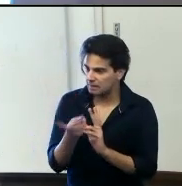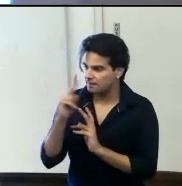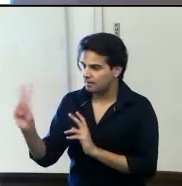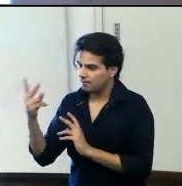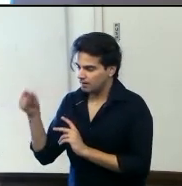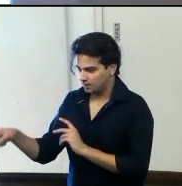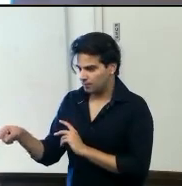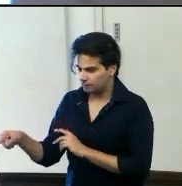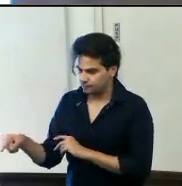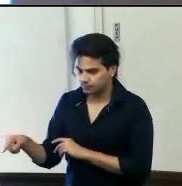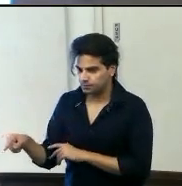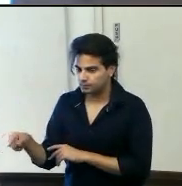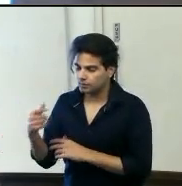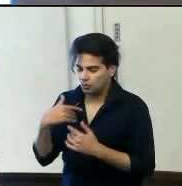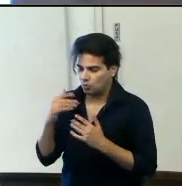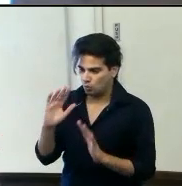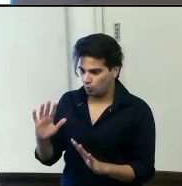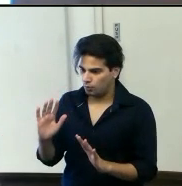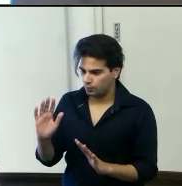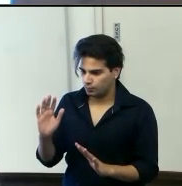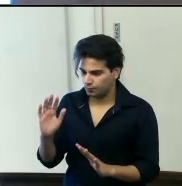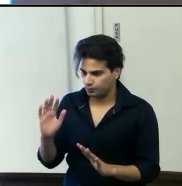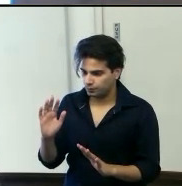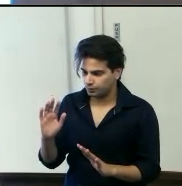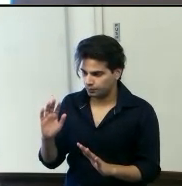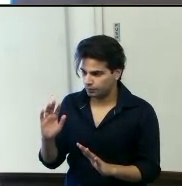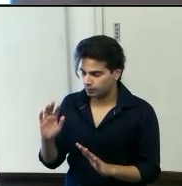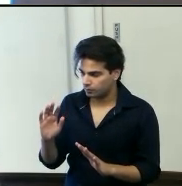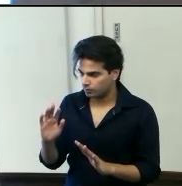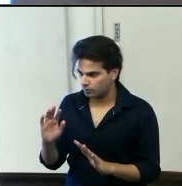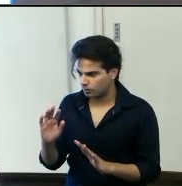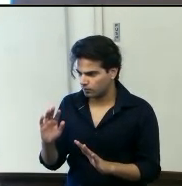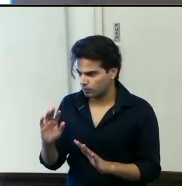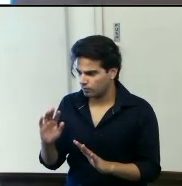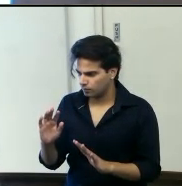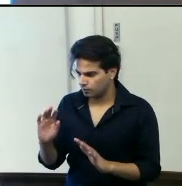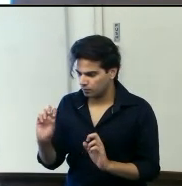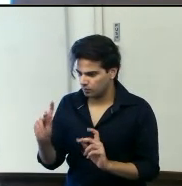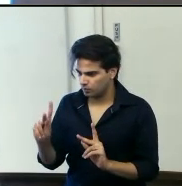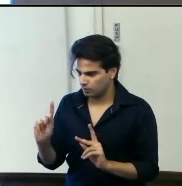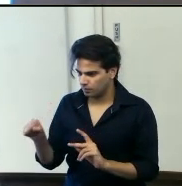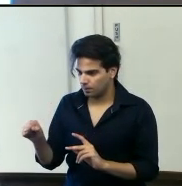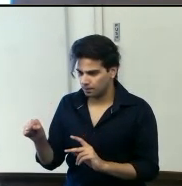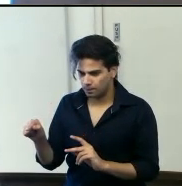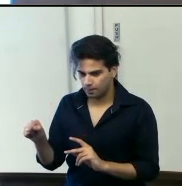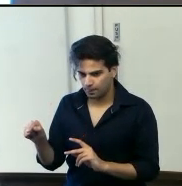ಅದು. ಸೊ ನೀವು ಎರಡನ್ನೂ ಮಾಡಿದ್ದೀರಾ. ಓಕೆ,